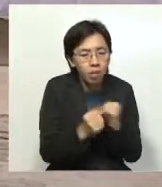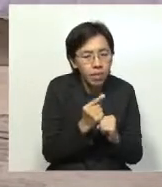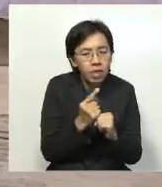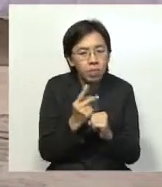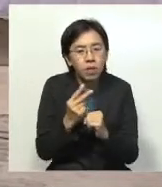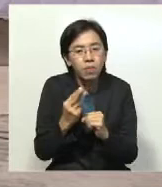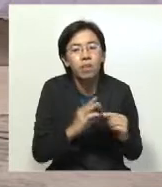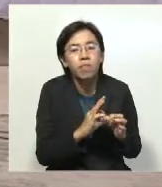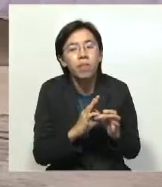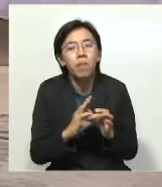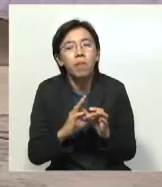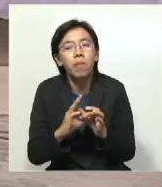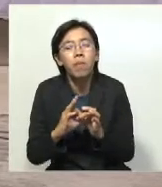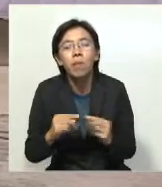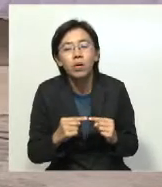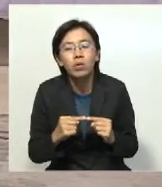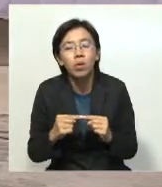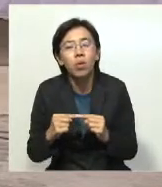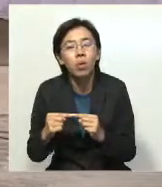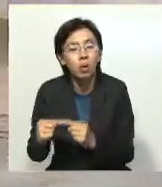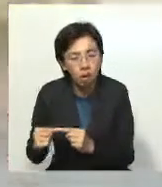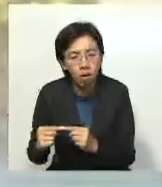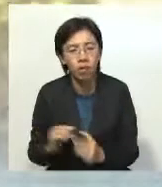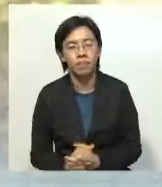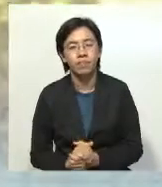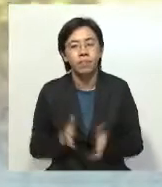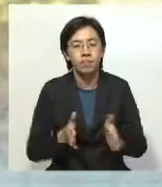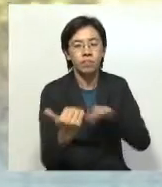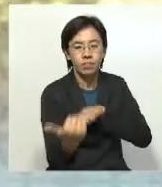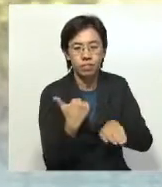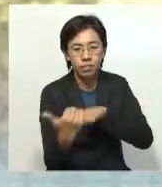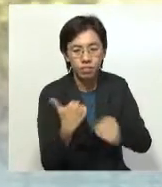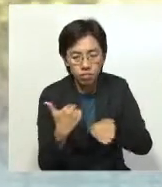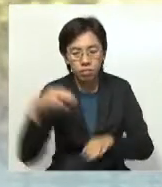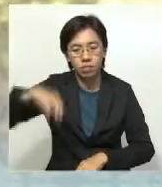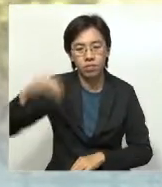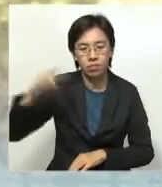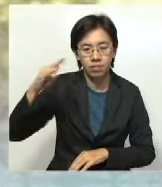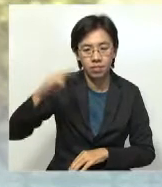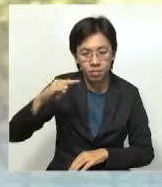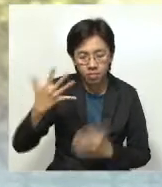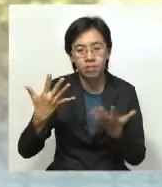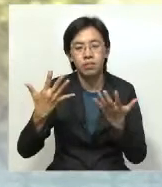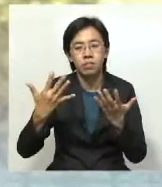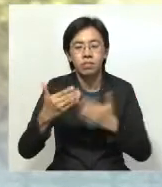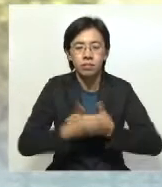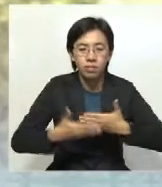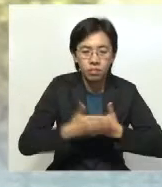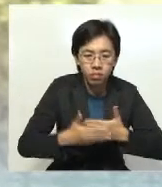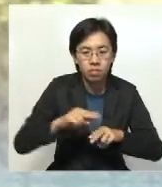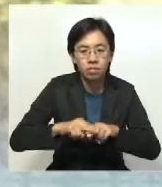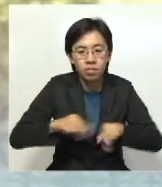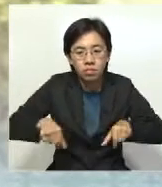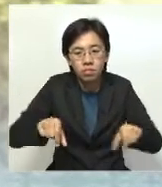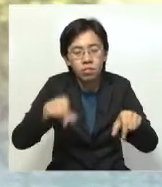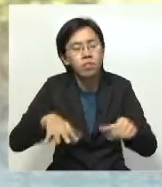าพนะครับกายภาพก็คือในการเชื่อมต่อถนนหนทางสนามบินนะรถไฟทางคู่อะ